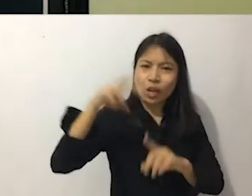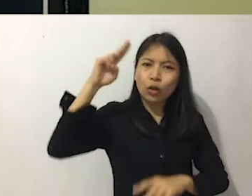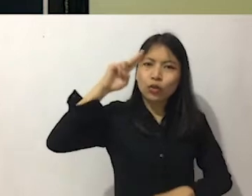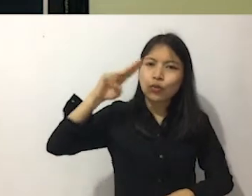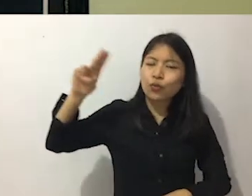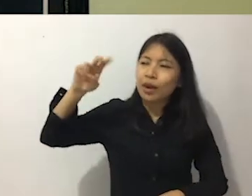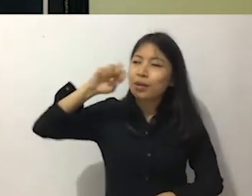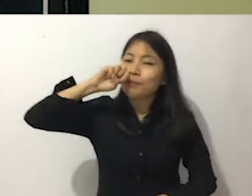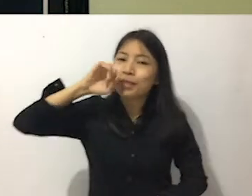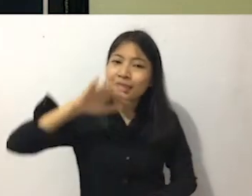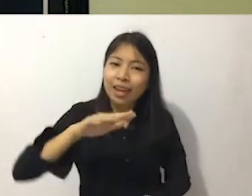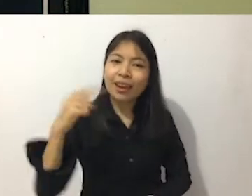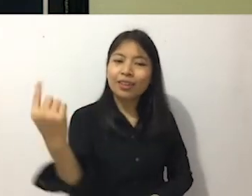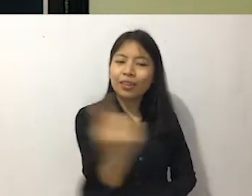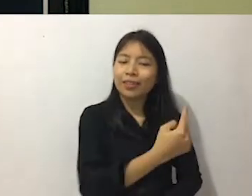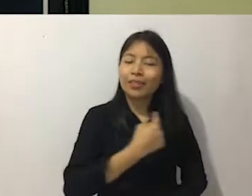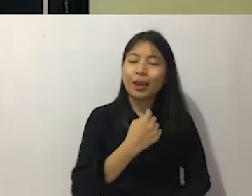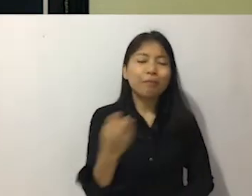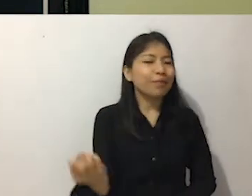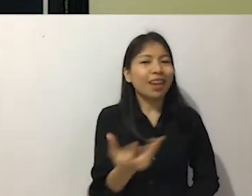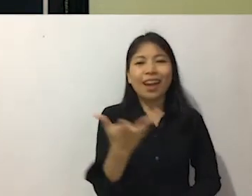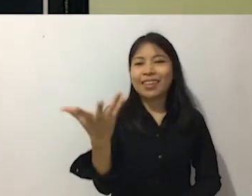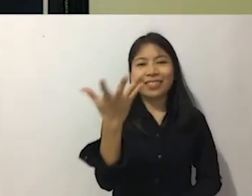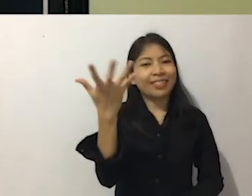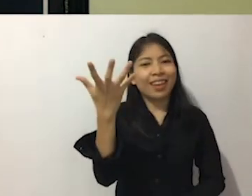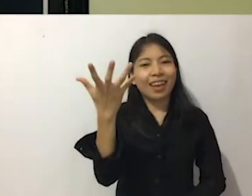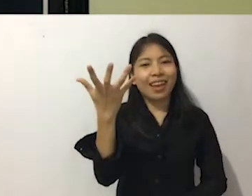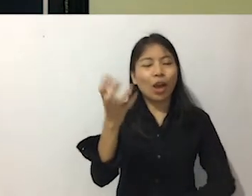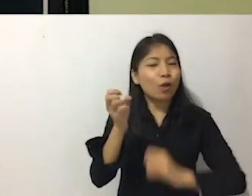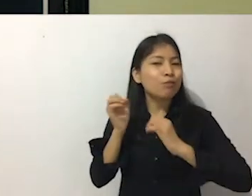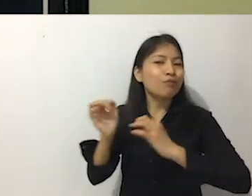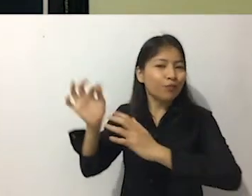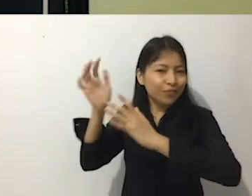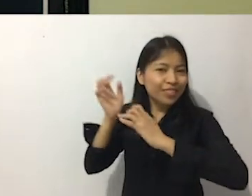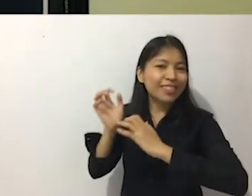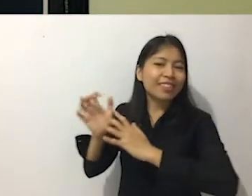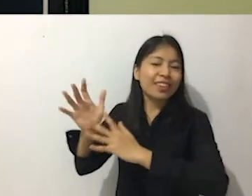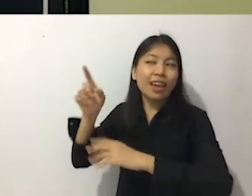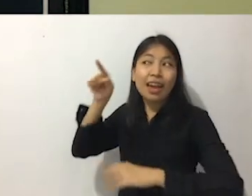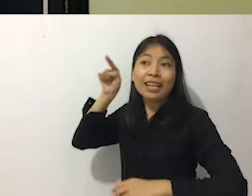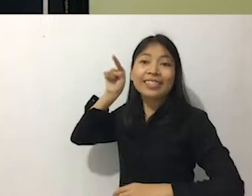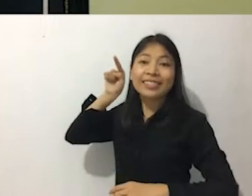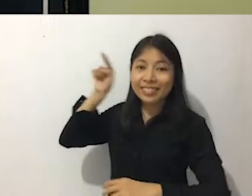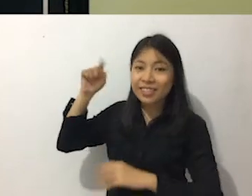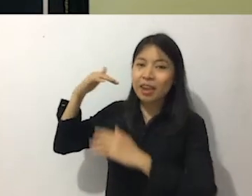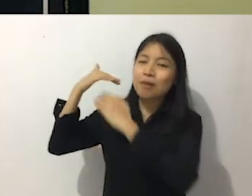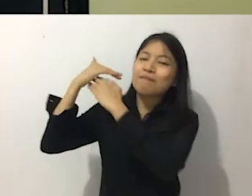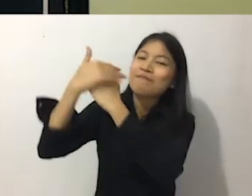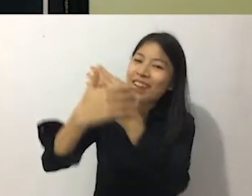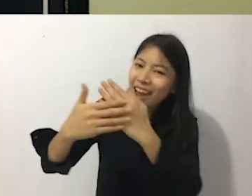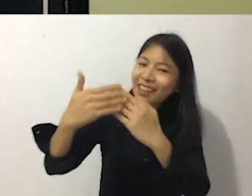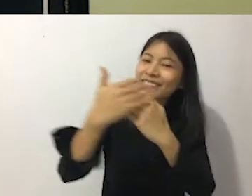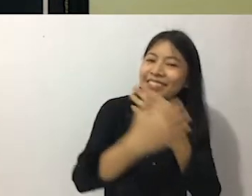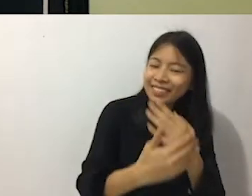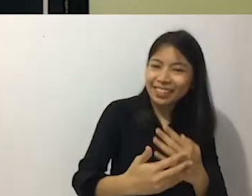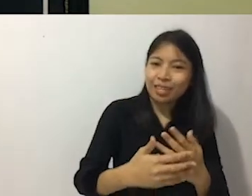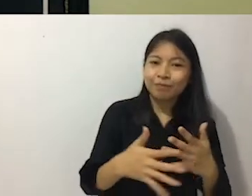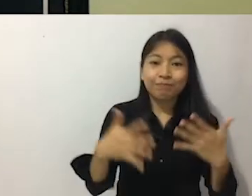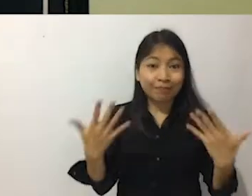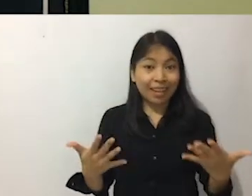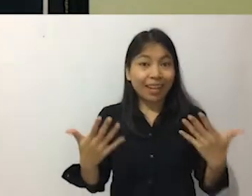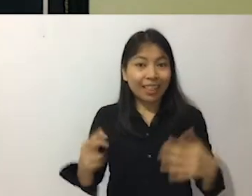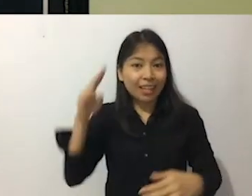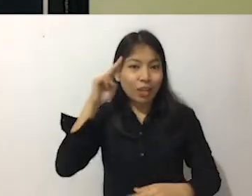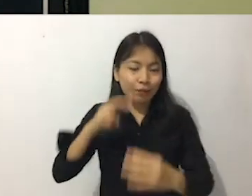berharga di matanya, kita mulia, dan Ia sangat mengasihi kita. Kiranya firman ini